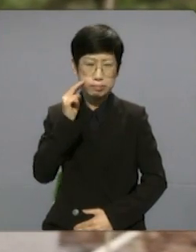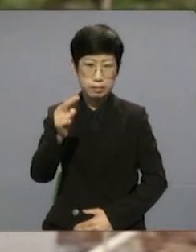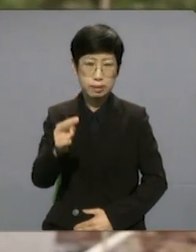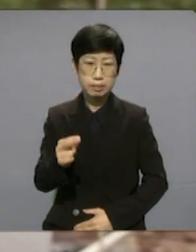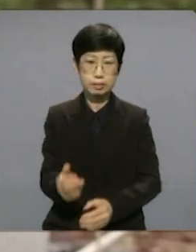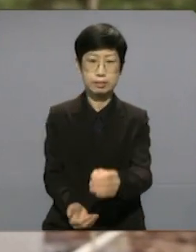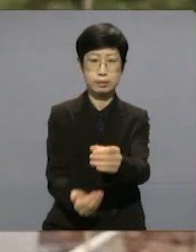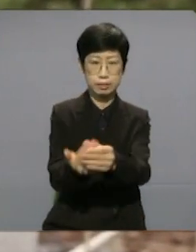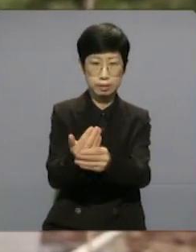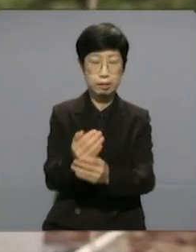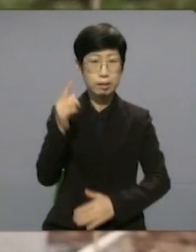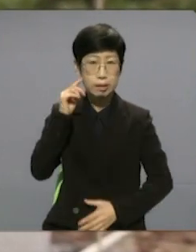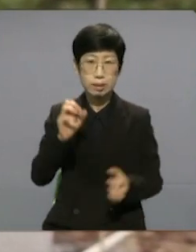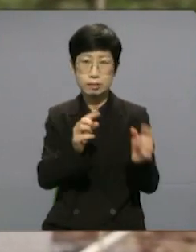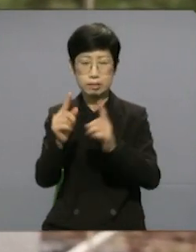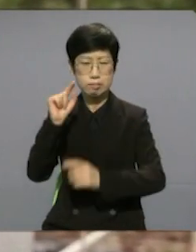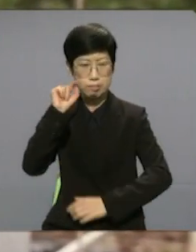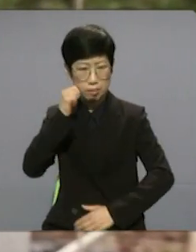정부는